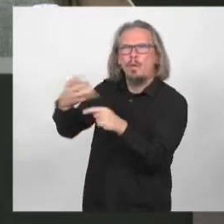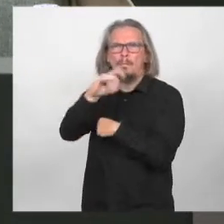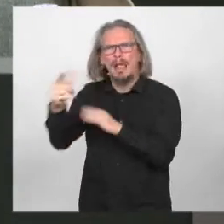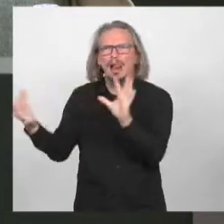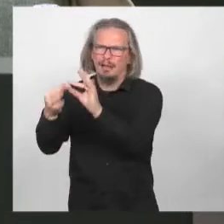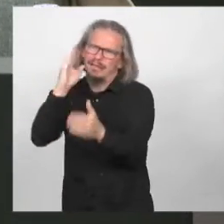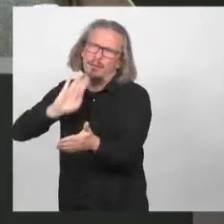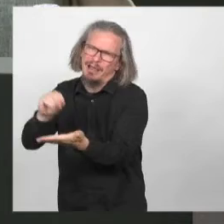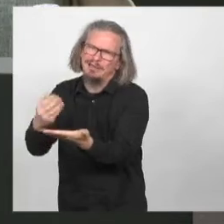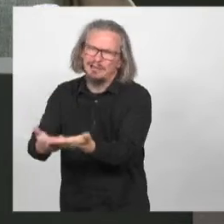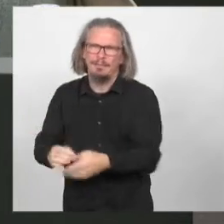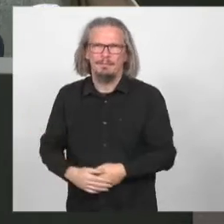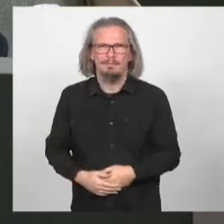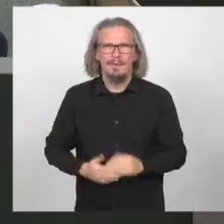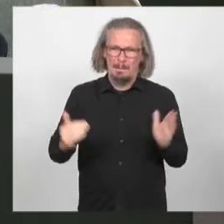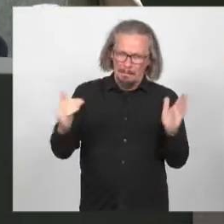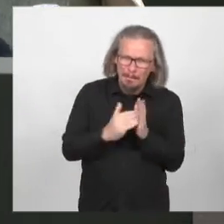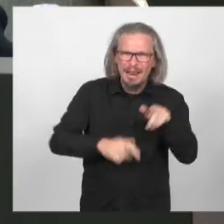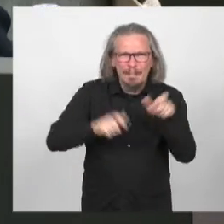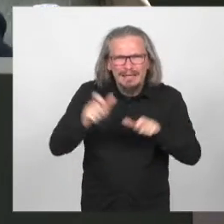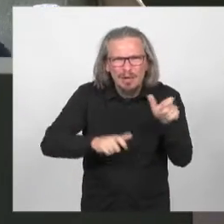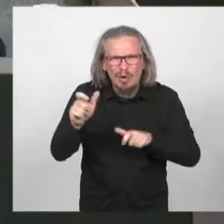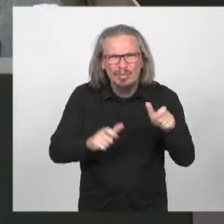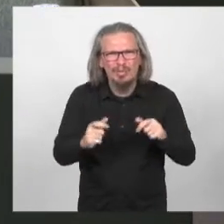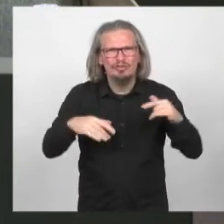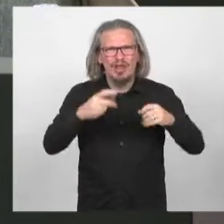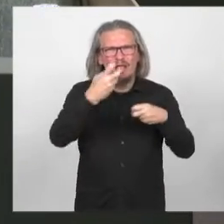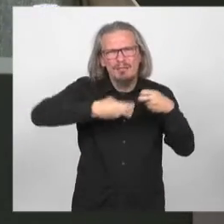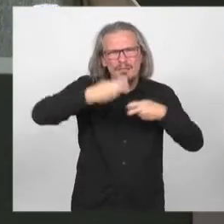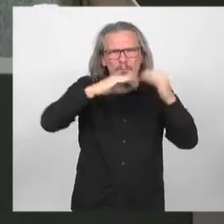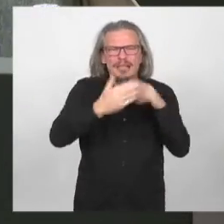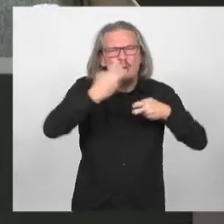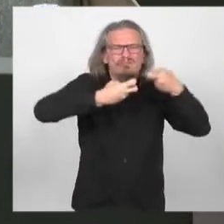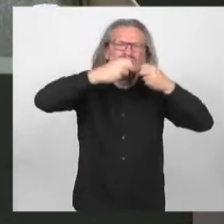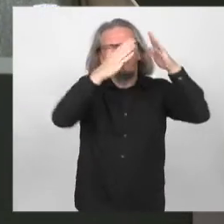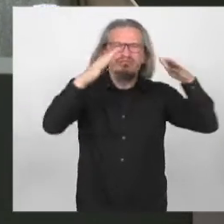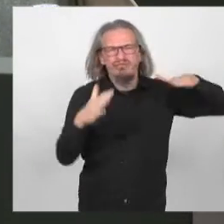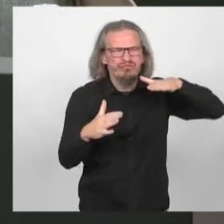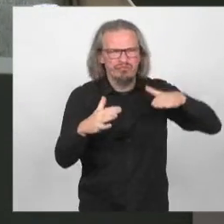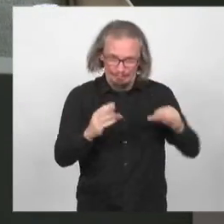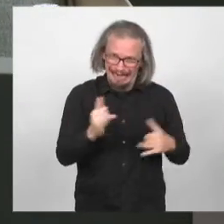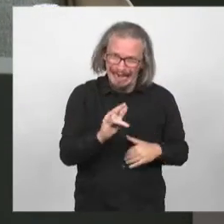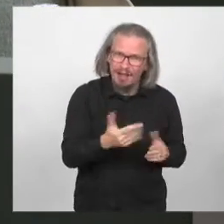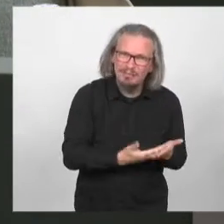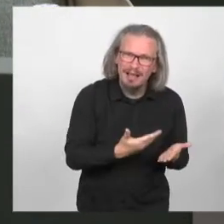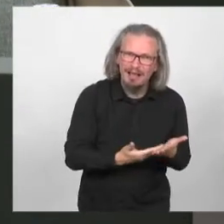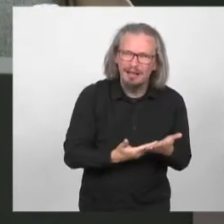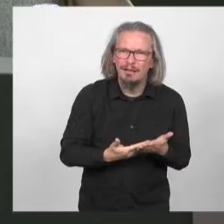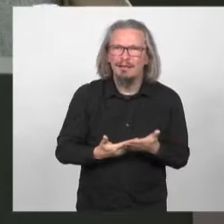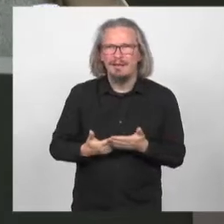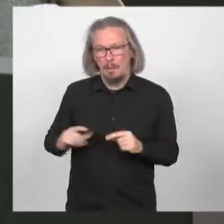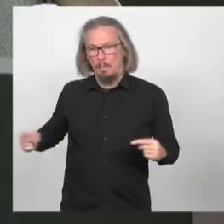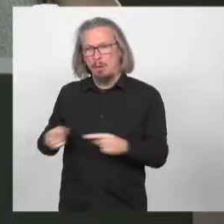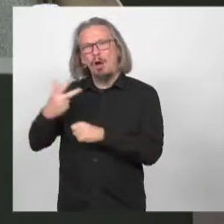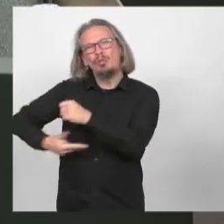métropole. Plus de 1000 personnes vivent en bidonville sur la métropole et pourtant, une des actions prévues dans le